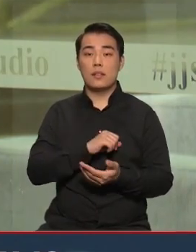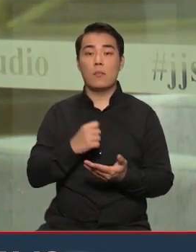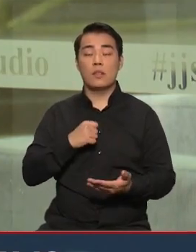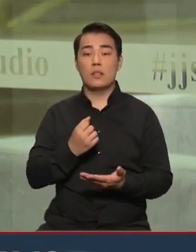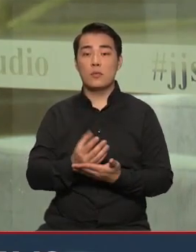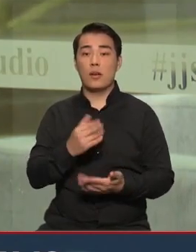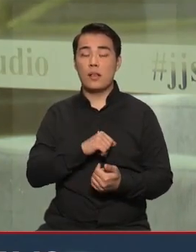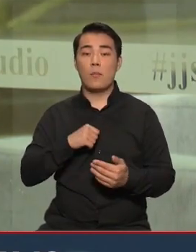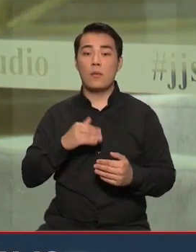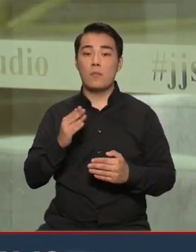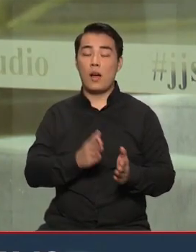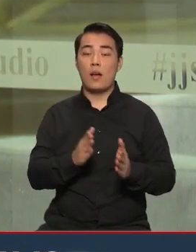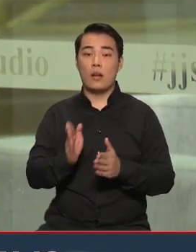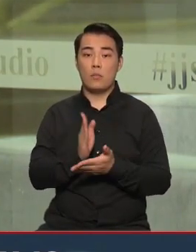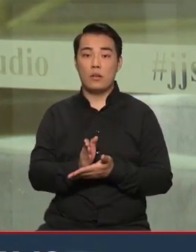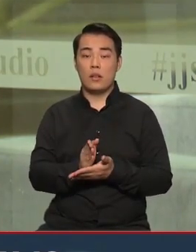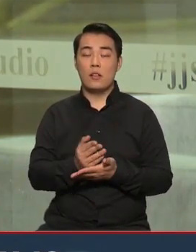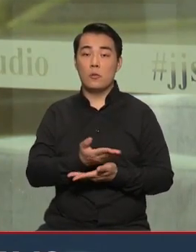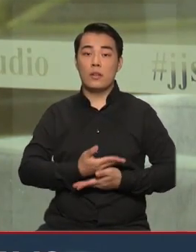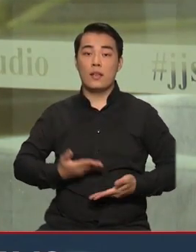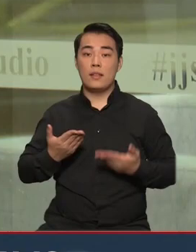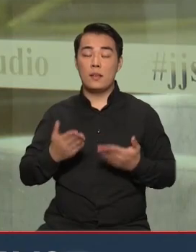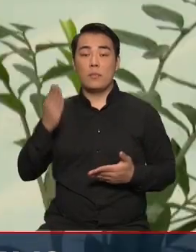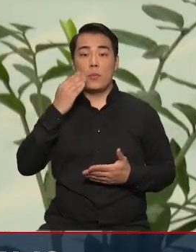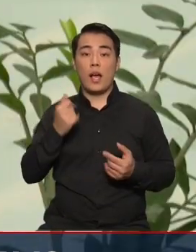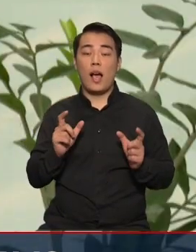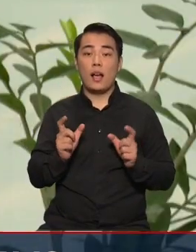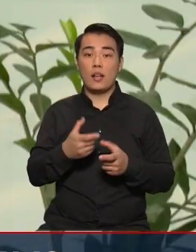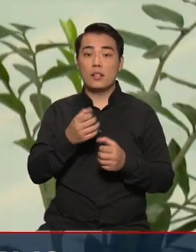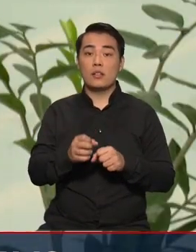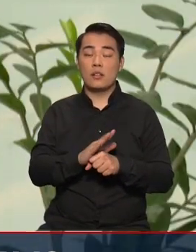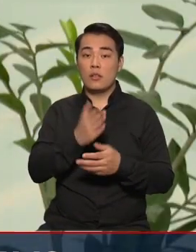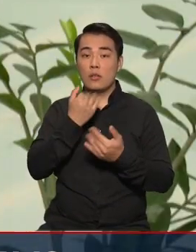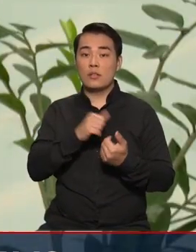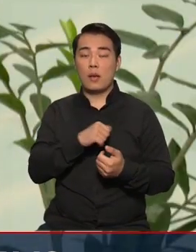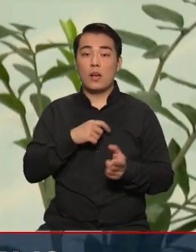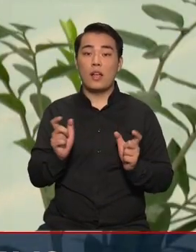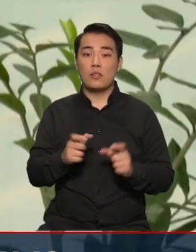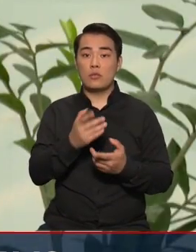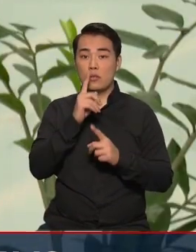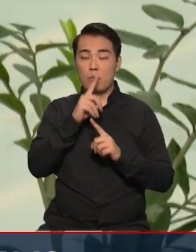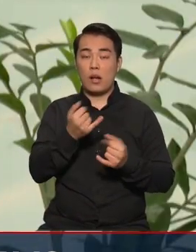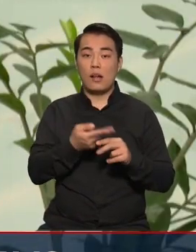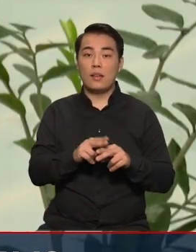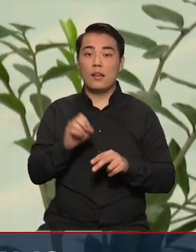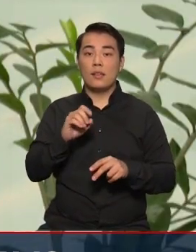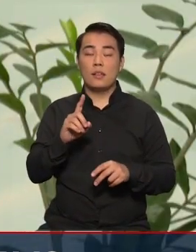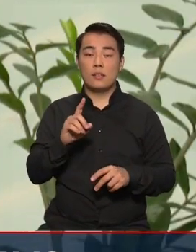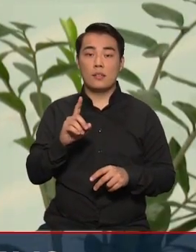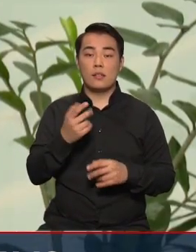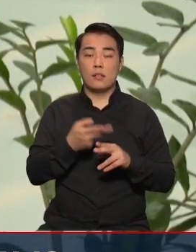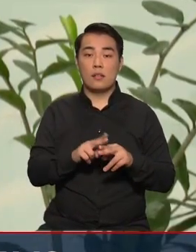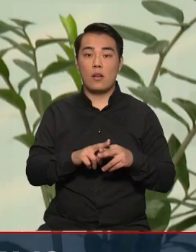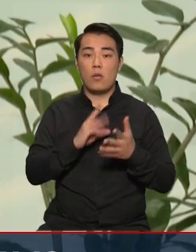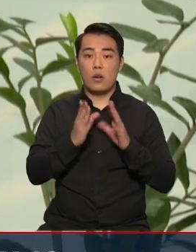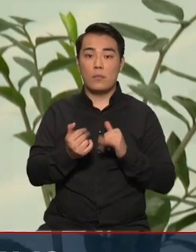өзі реттеледі. Бізде мысалы шектеу болмаса, бізде шектеу болмайды деп ойлаймын. Бірақ енді мына Евразия деген біздің ұйым